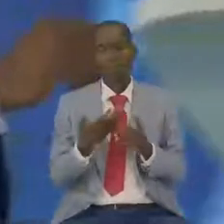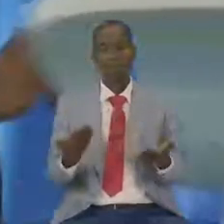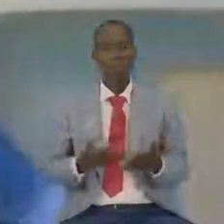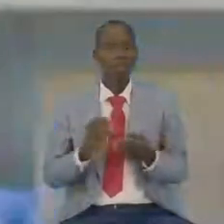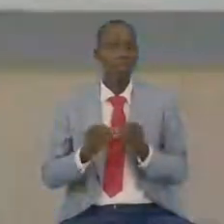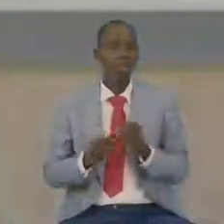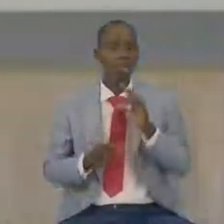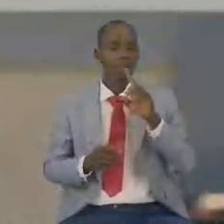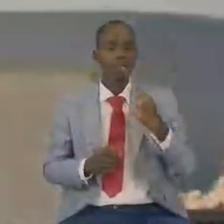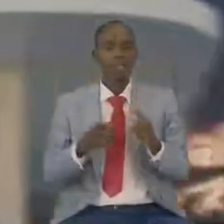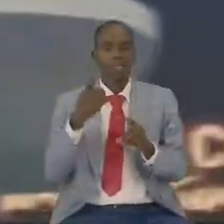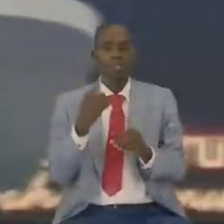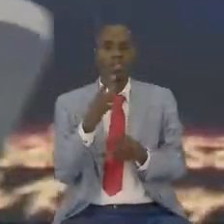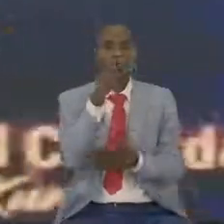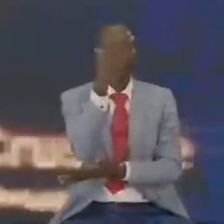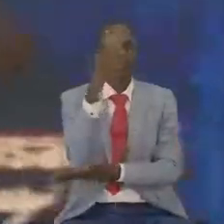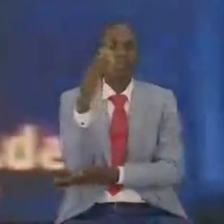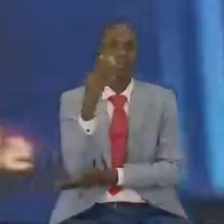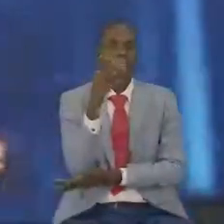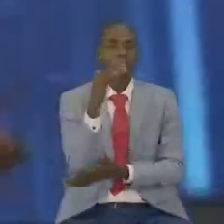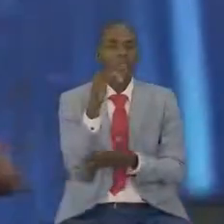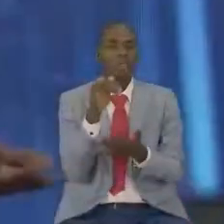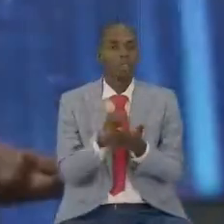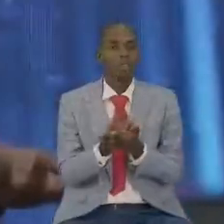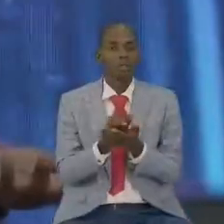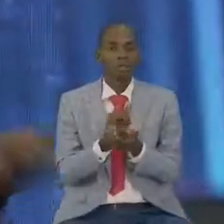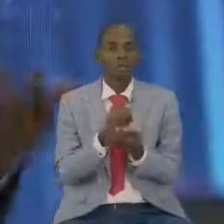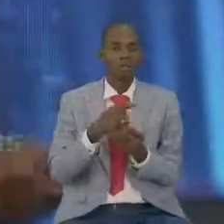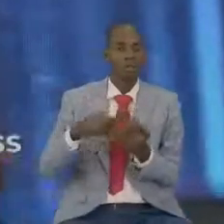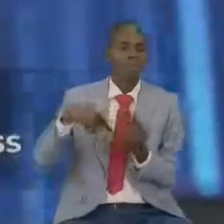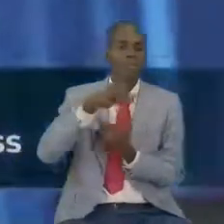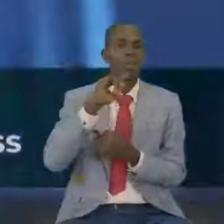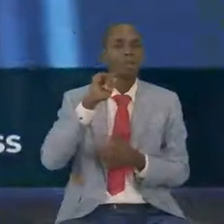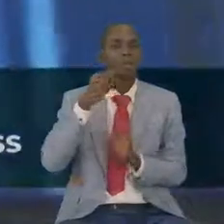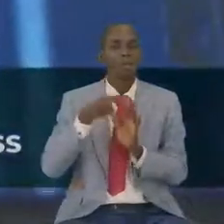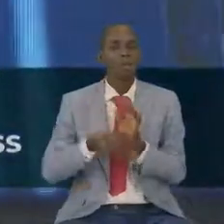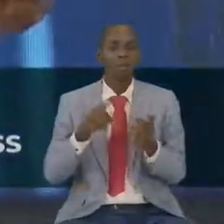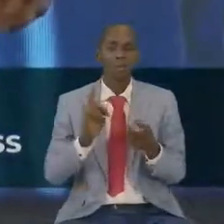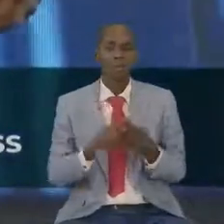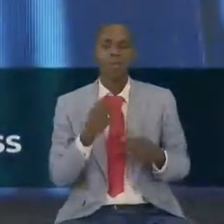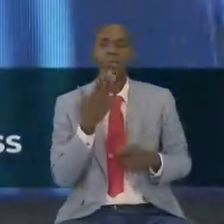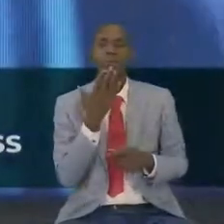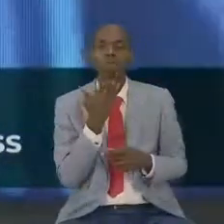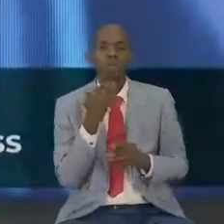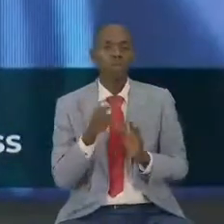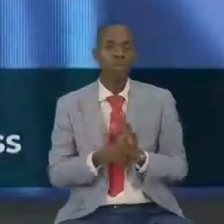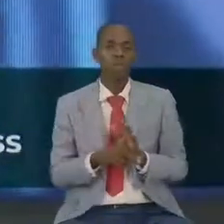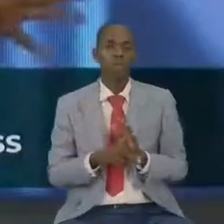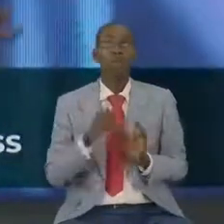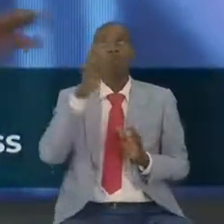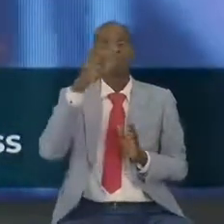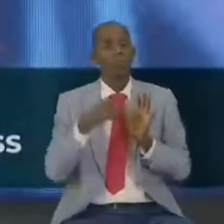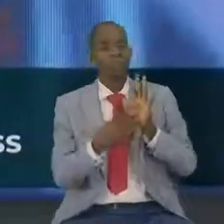Premièrement, le bois qui a changé l'amertume en douceur. Le bois, il lui montra le